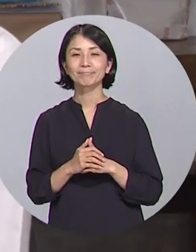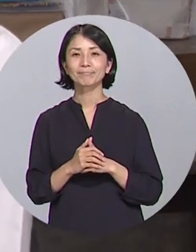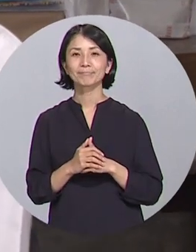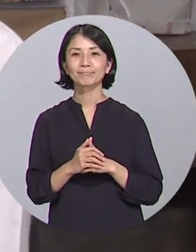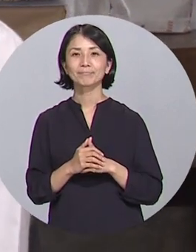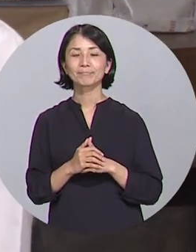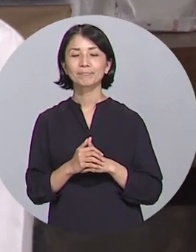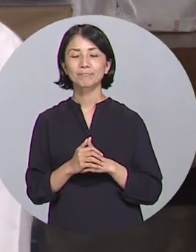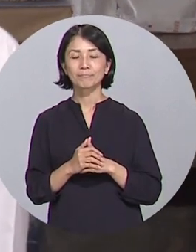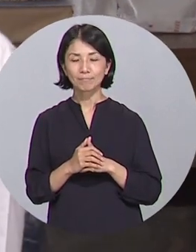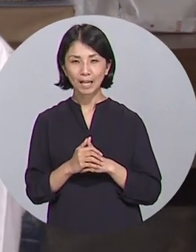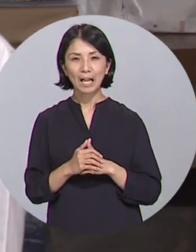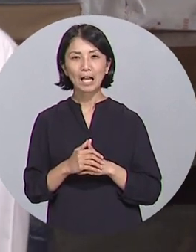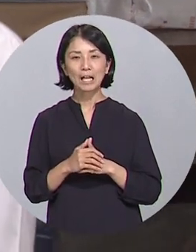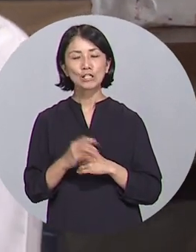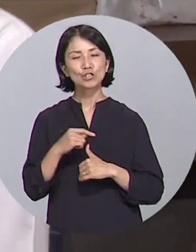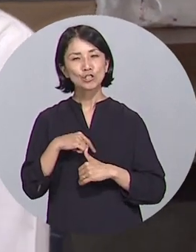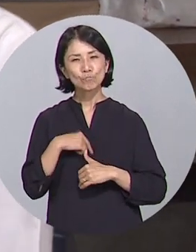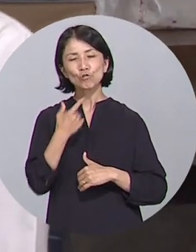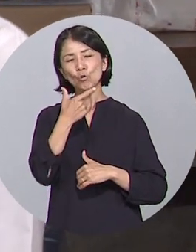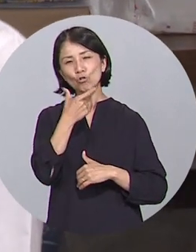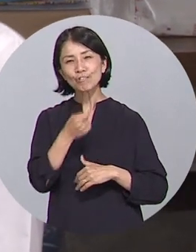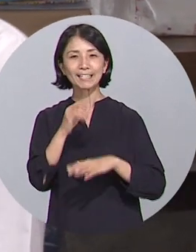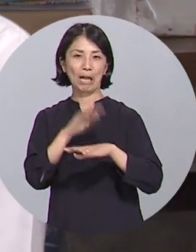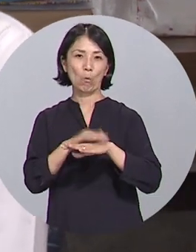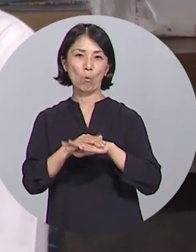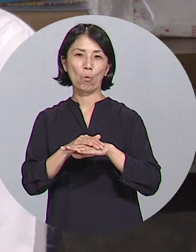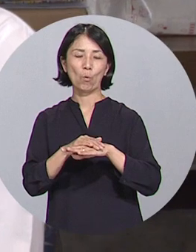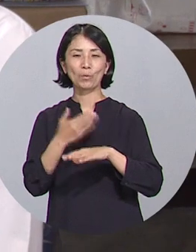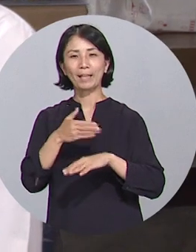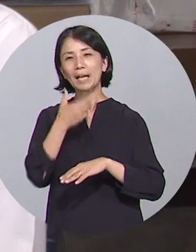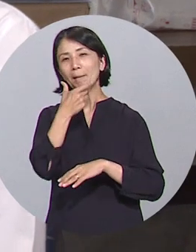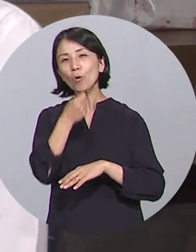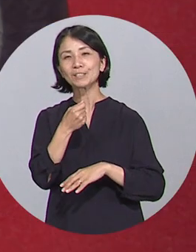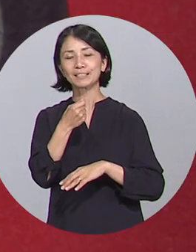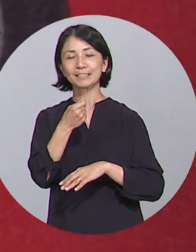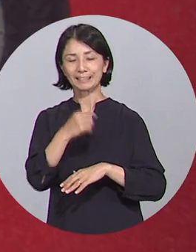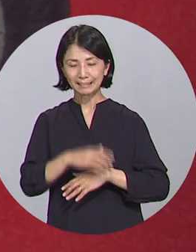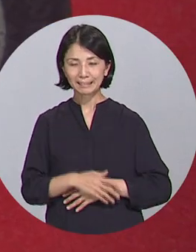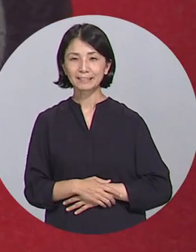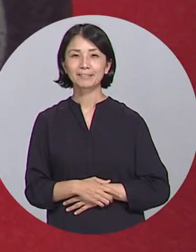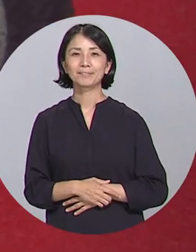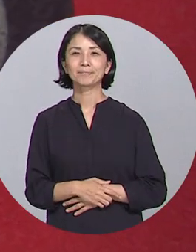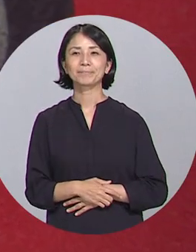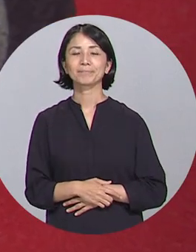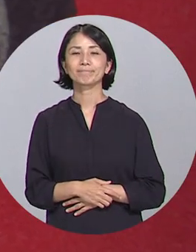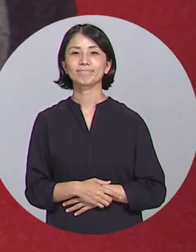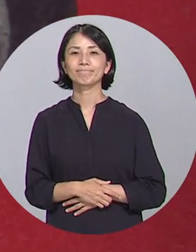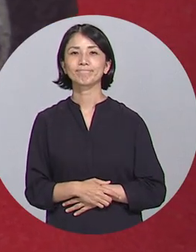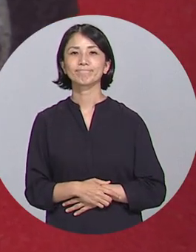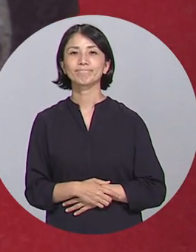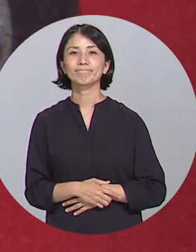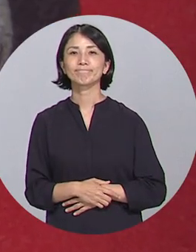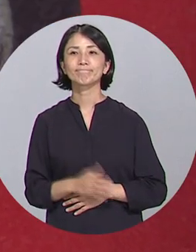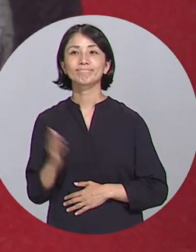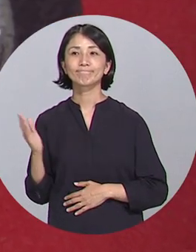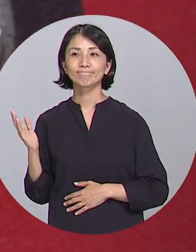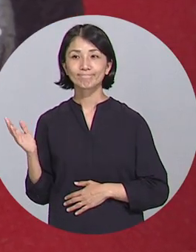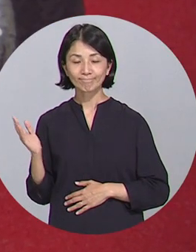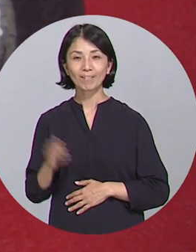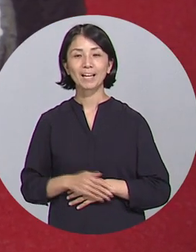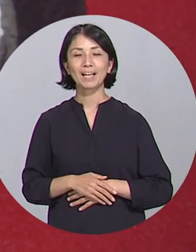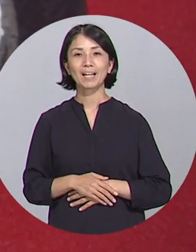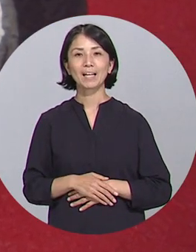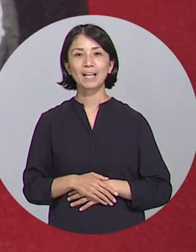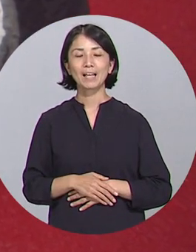うん、あの食べる方の好みによって違っちゃうので、はい、 そうなんです、実はこの塩あん